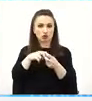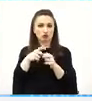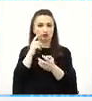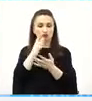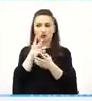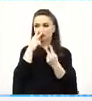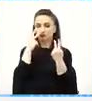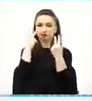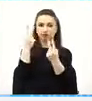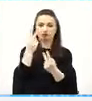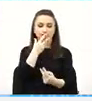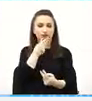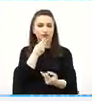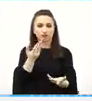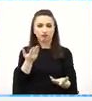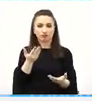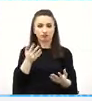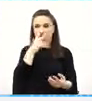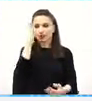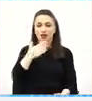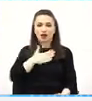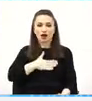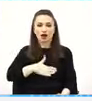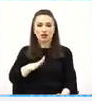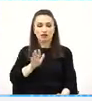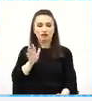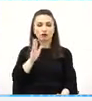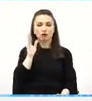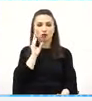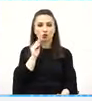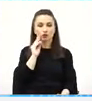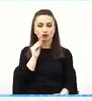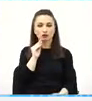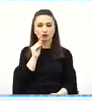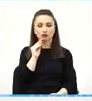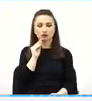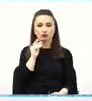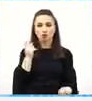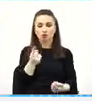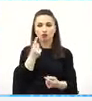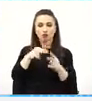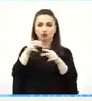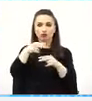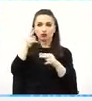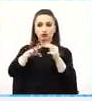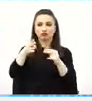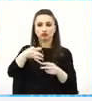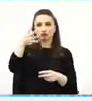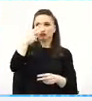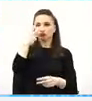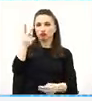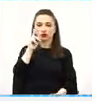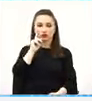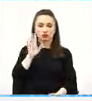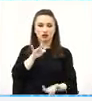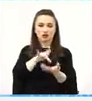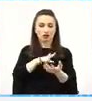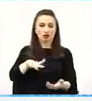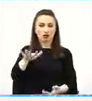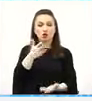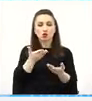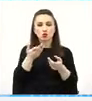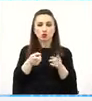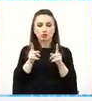უნდა ვიზუალურ ნაწილში არავის არ სიამოვნებს როდესაც უბრალოდ დაუმთავრებელ შენობა ნაგებობებს ხედავთ ქალაქში